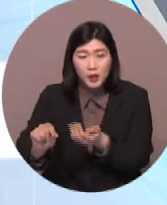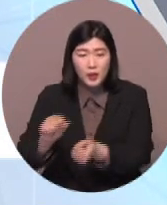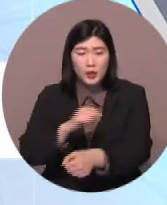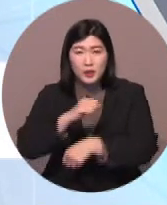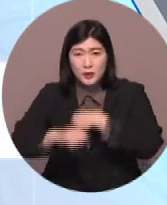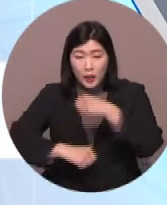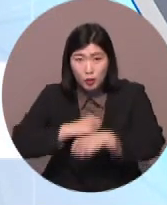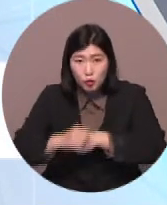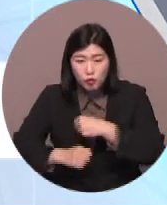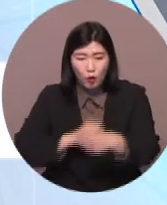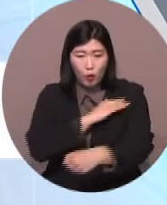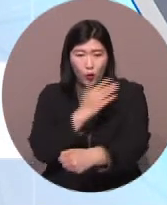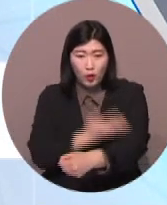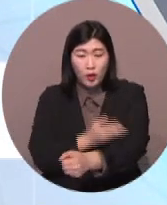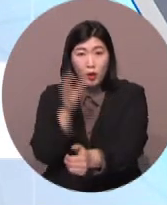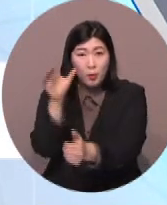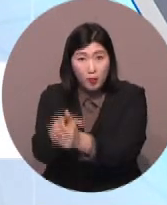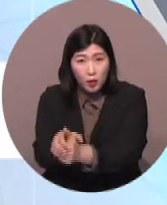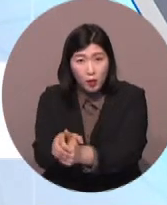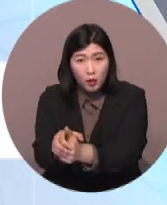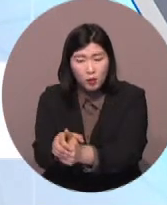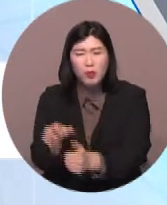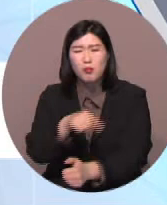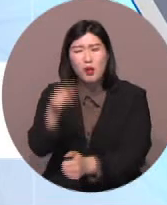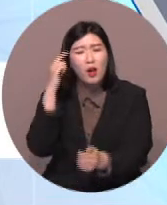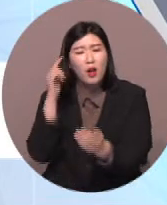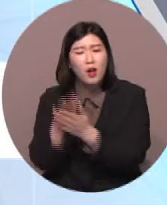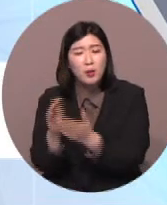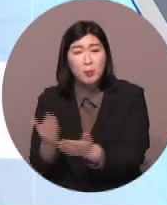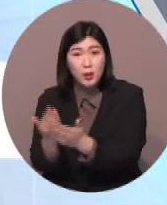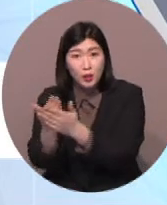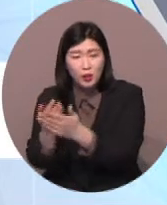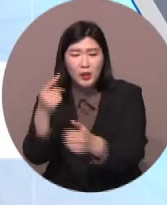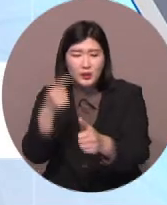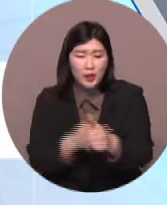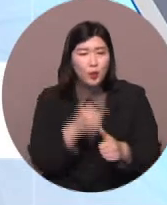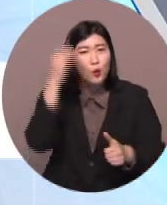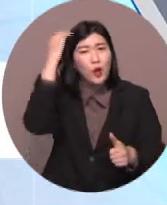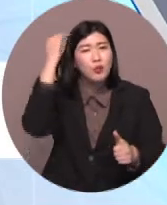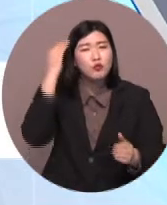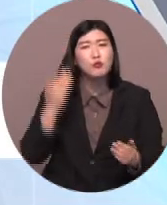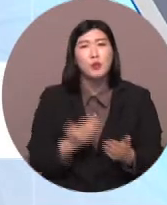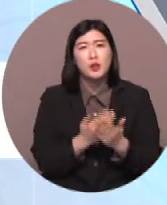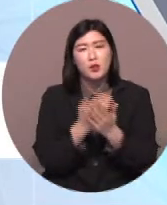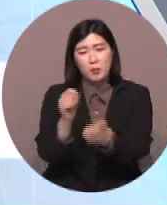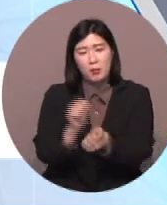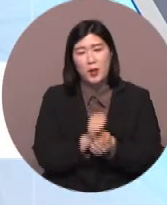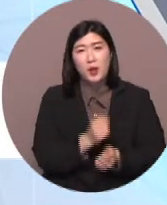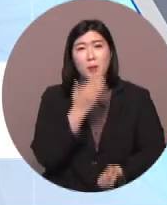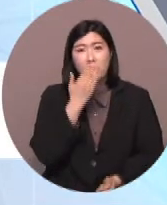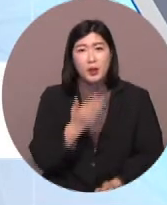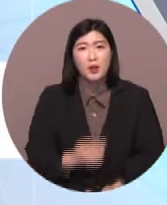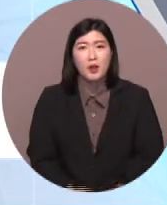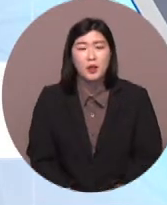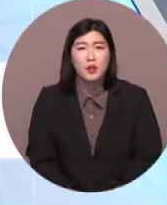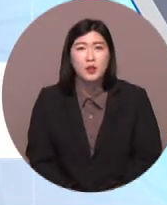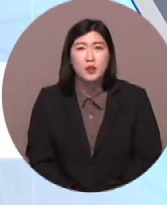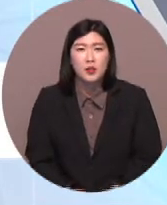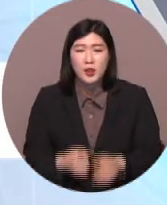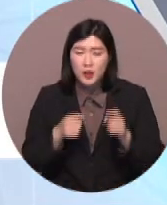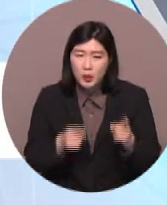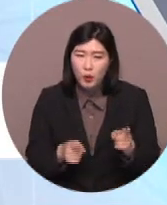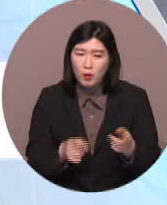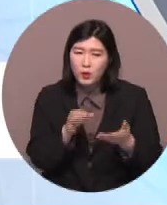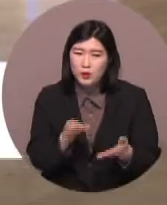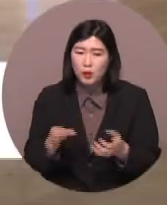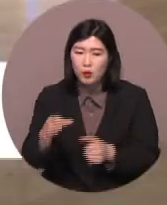지방정부 또는 지방자치가 발전하는 길이다. 그리고 국가가 발전하는 길이다. 그렇죠. 우리가 가진 자원과 기회가 효율적으로